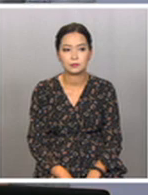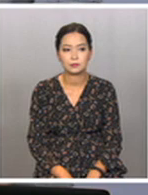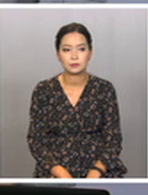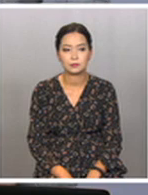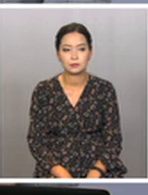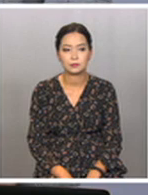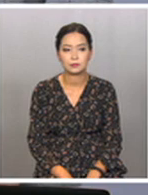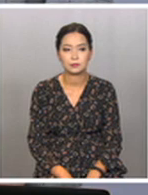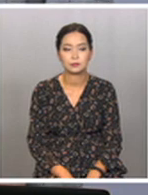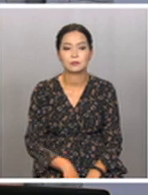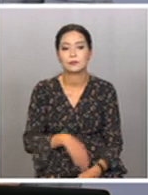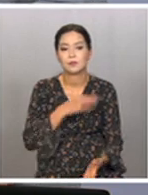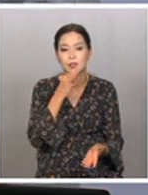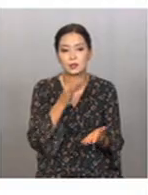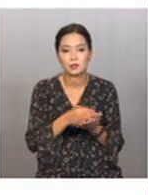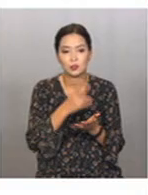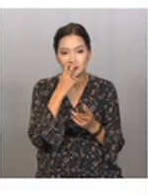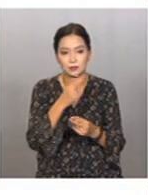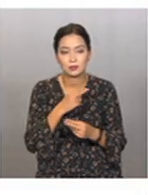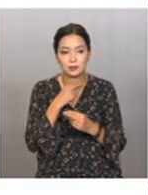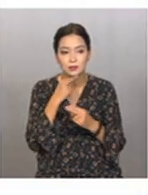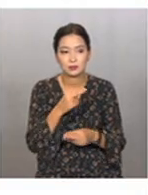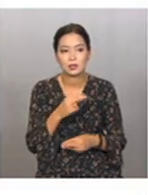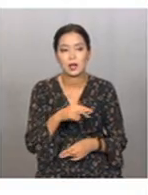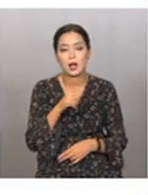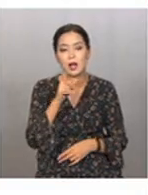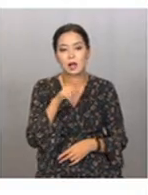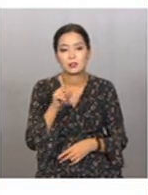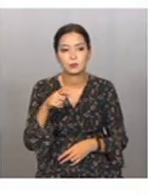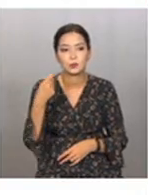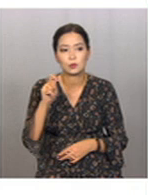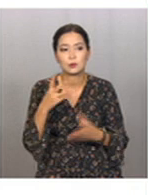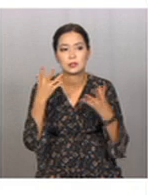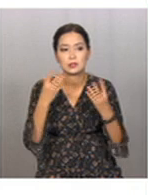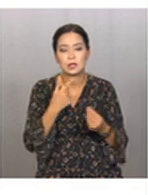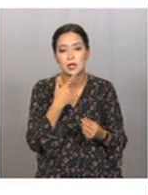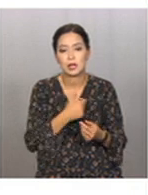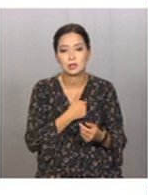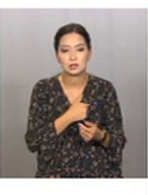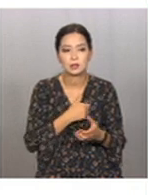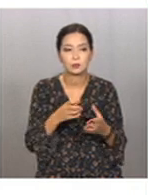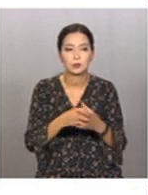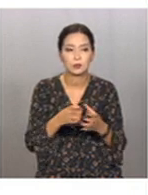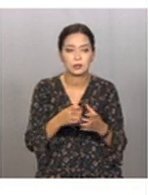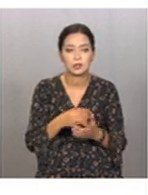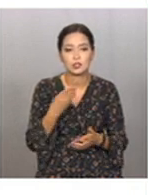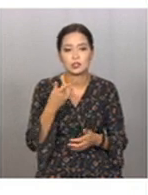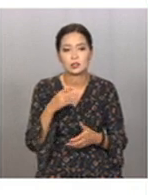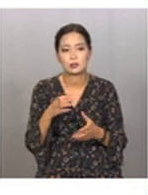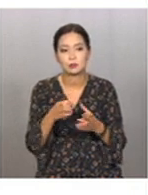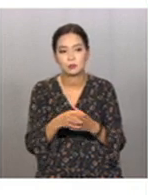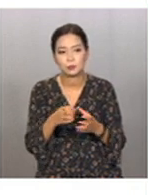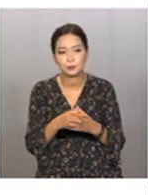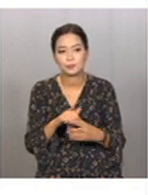Ал енді жауабына назар аударсақ. Азамат соғыс кезіндегі әскери бөлімдер. Шығыс бөлімшесі, басшысы